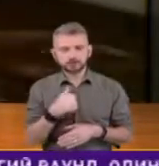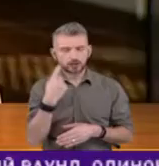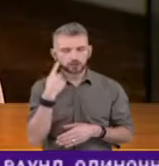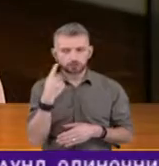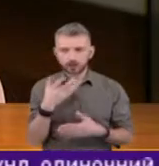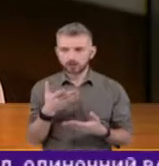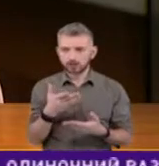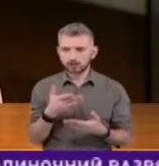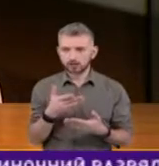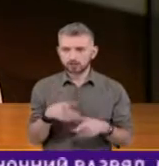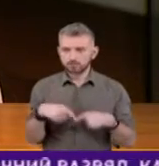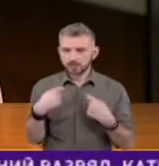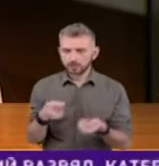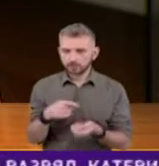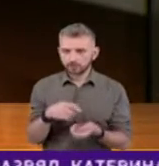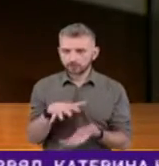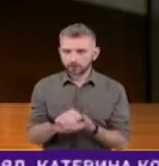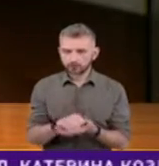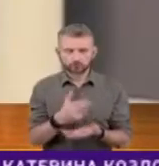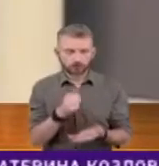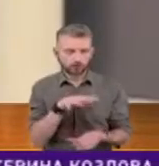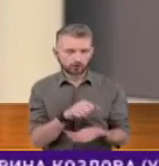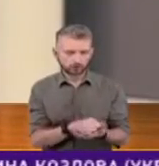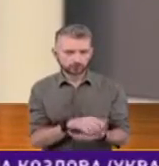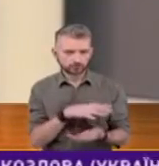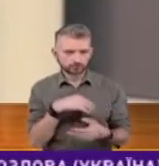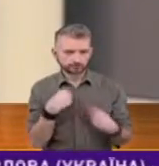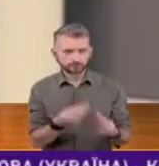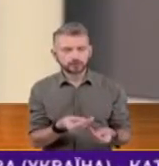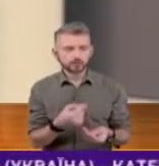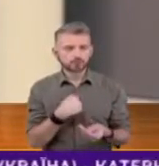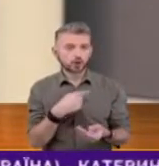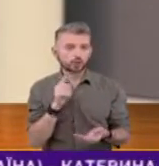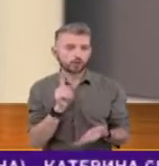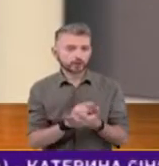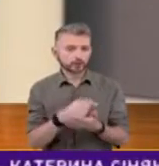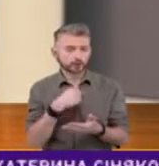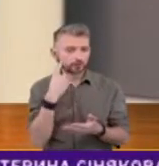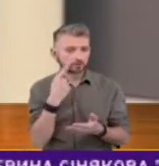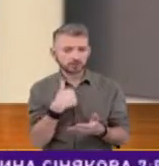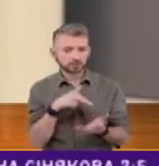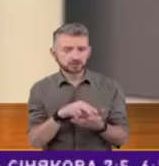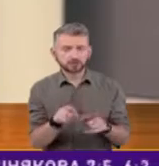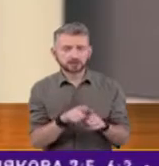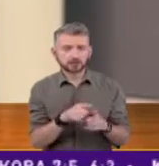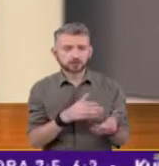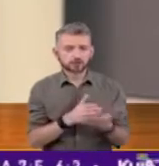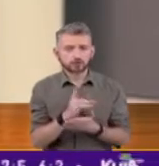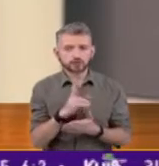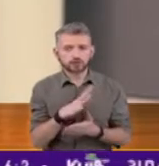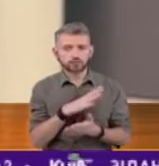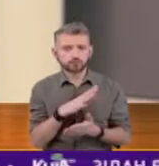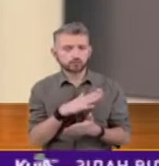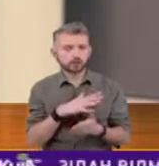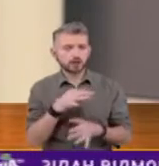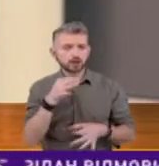передана в оренду. В оренду, так. Ми обов'язково, я думаю, так само, ми йдемо тим самим шляхом, як ми йшли з ландшафтним